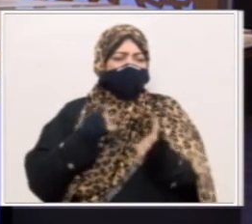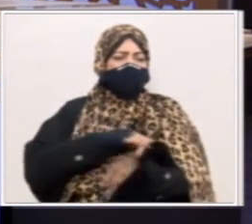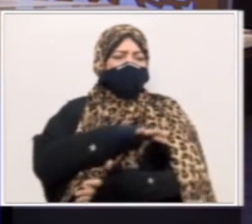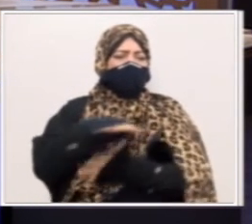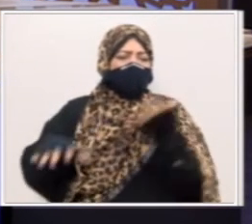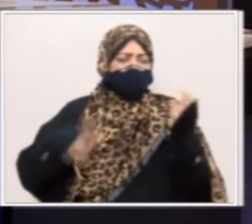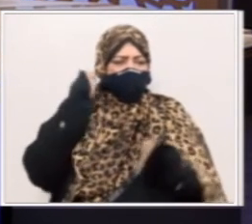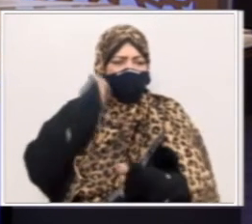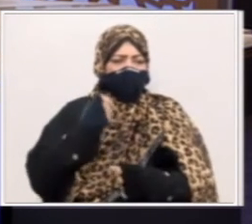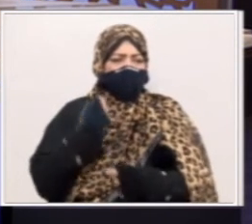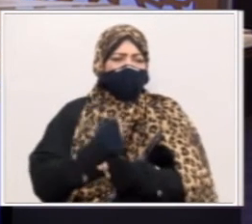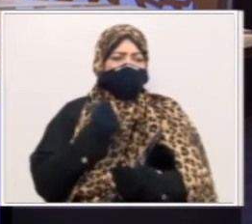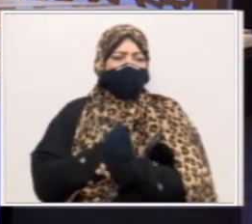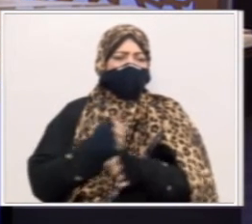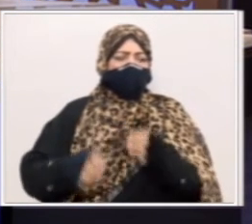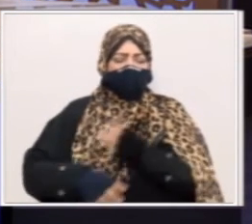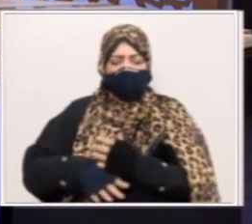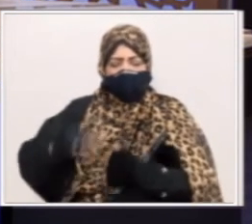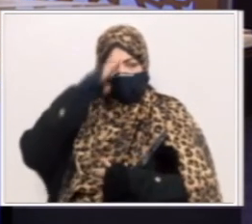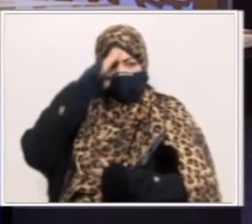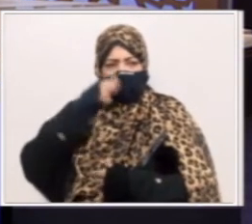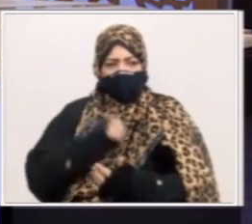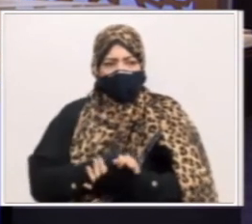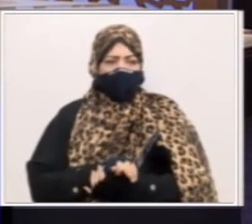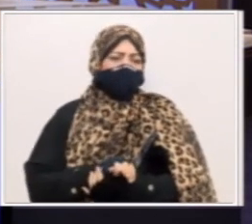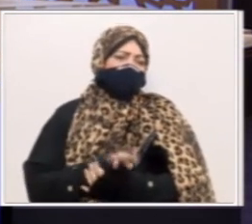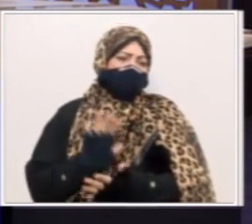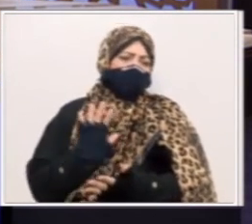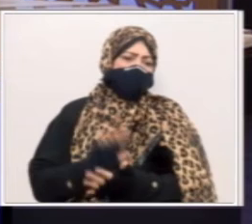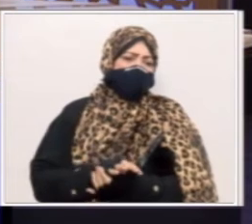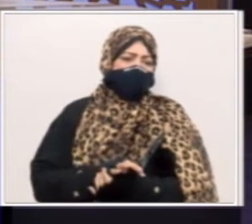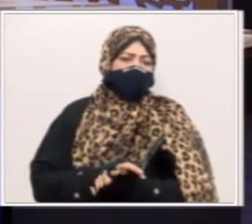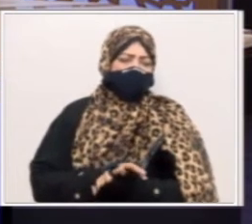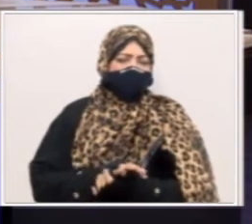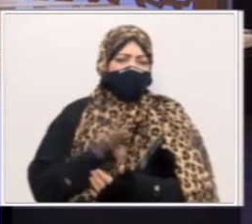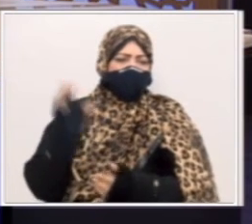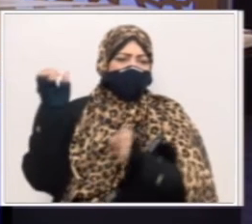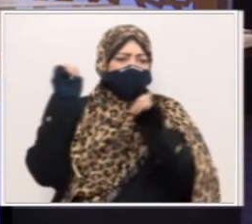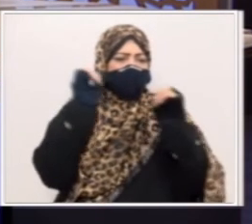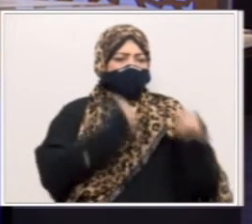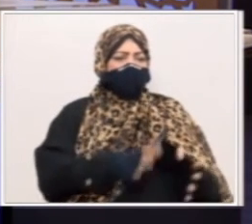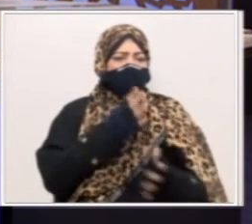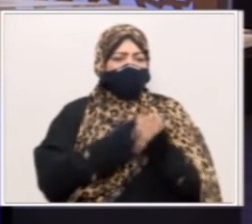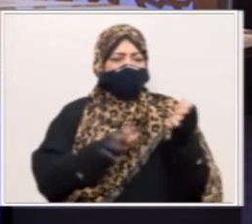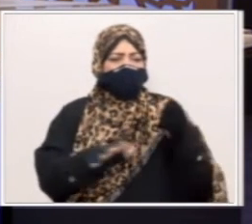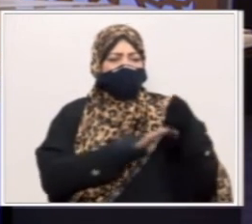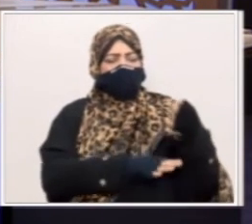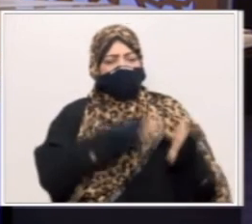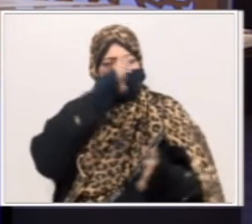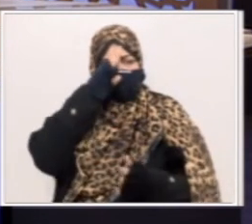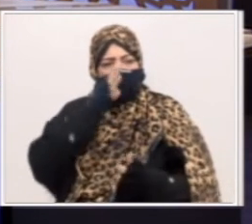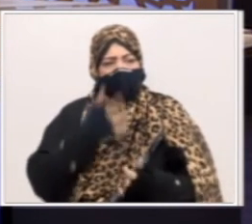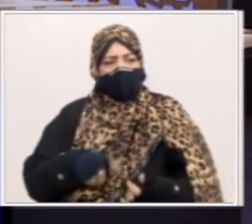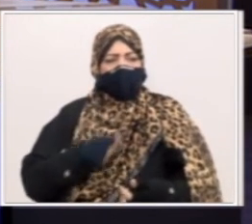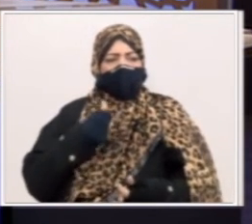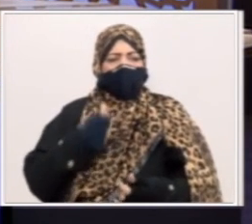خلاني شو اسمع رماني وخلاني أنا وصغاري. حاضر يا أخت ليلى، واضح موضوعك إن شاء الله ربنا يعوضك. يعني هل أنا